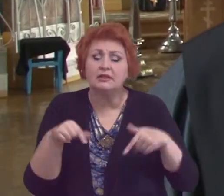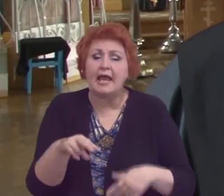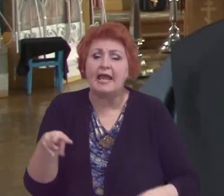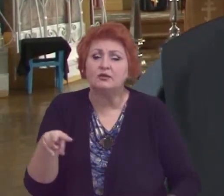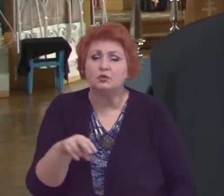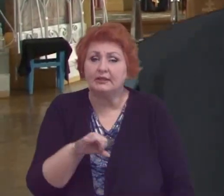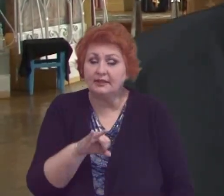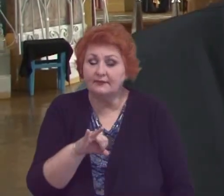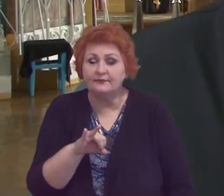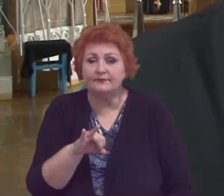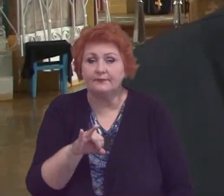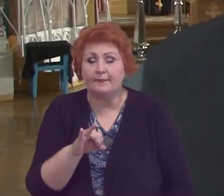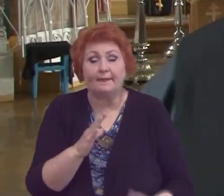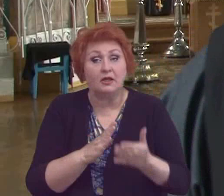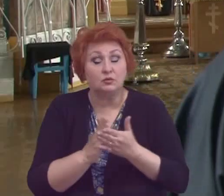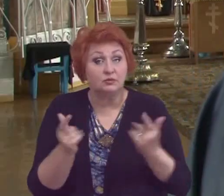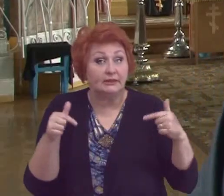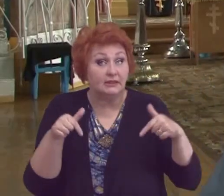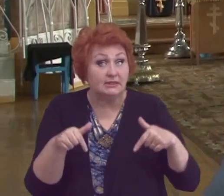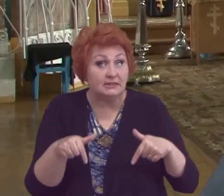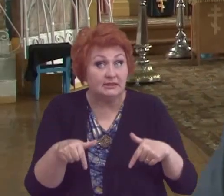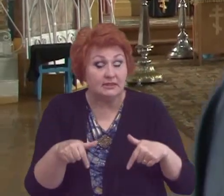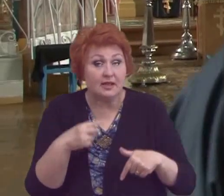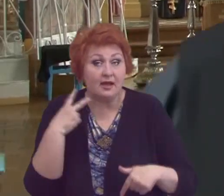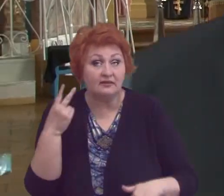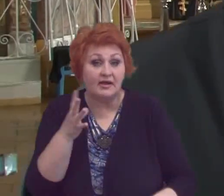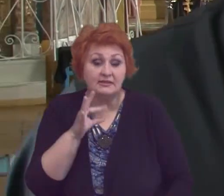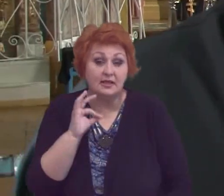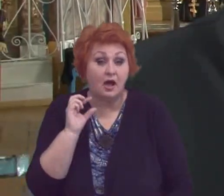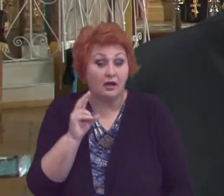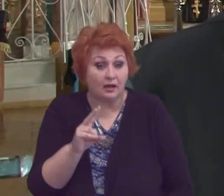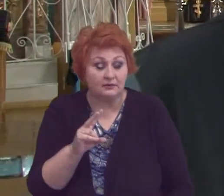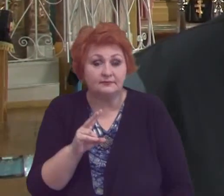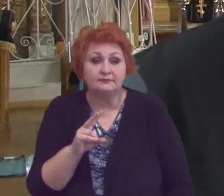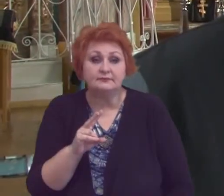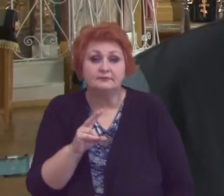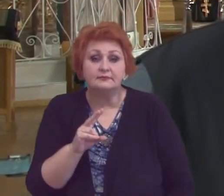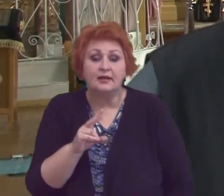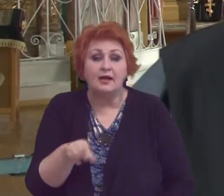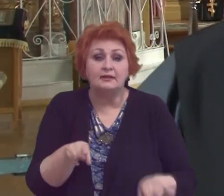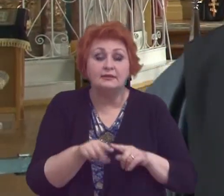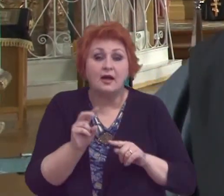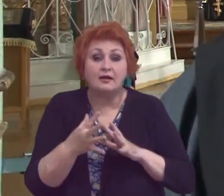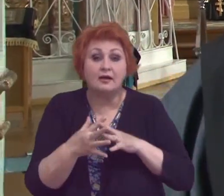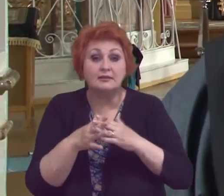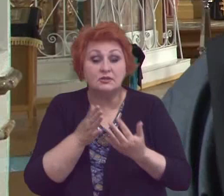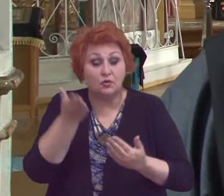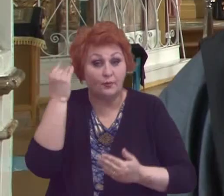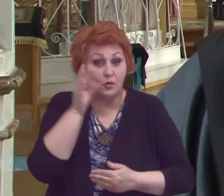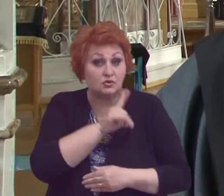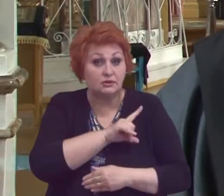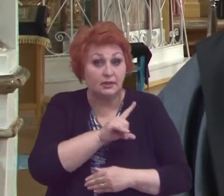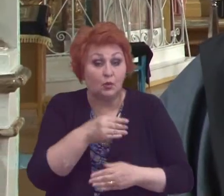божественная литургия, священники здесь были, два священника, диакон. Вот. А так как село в прошлые